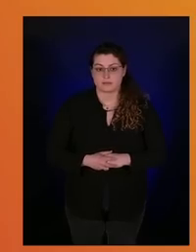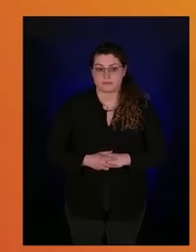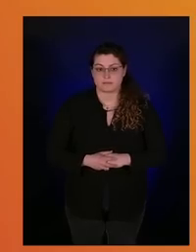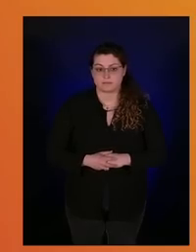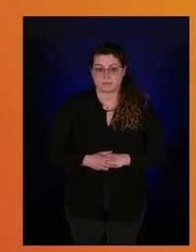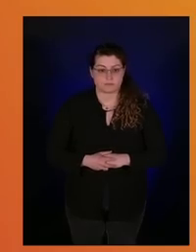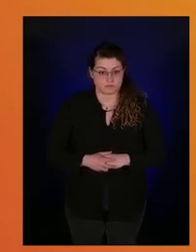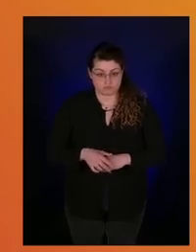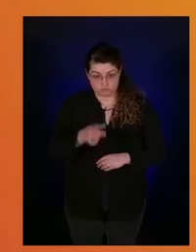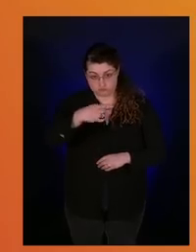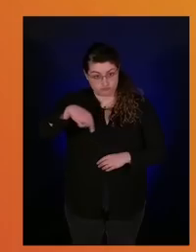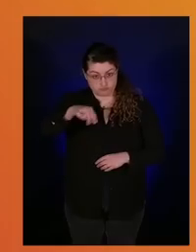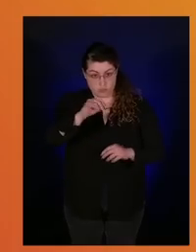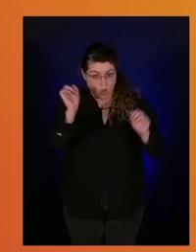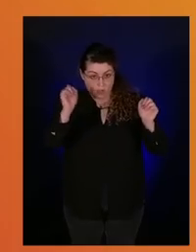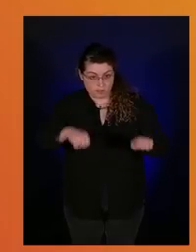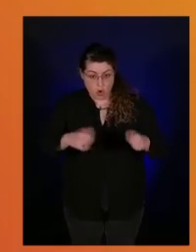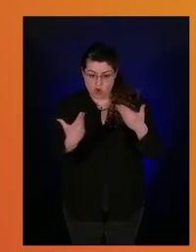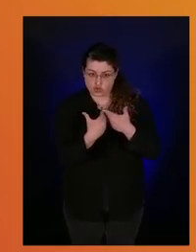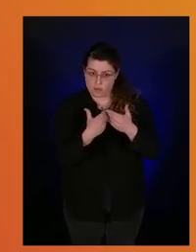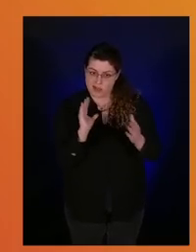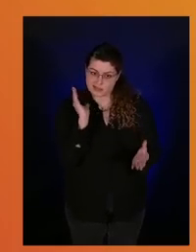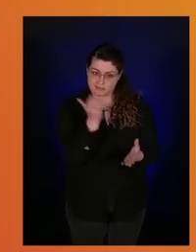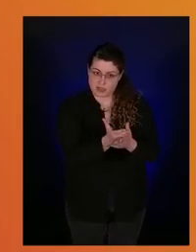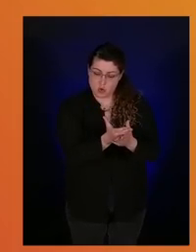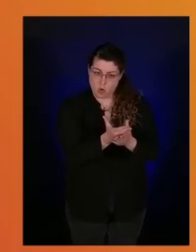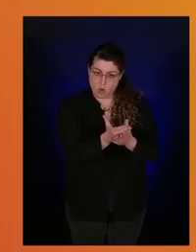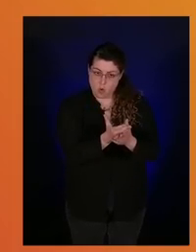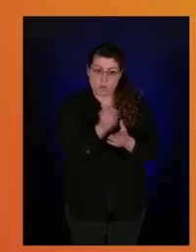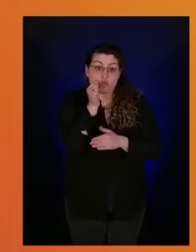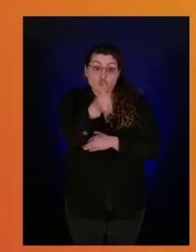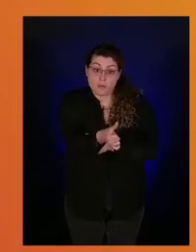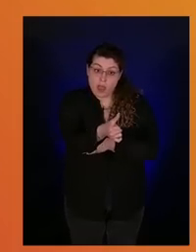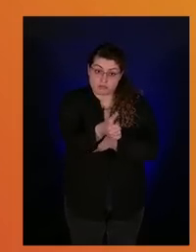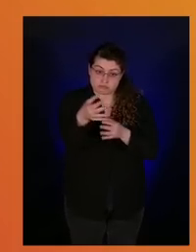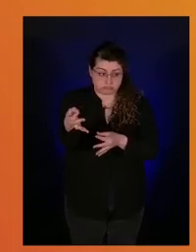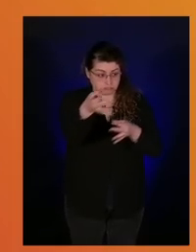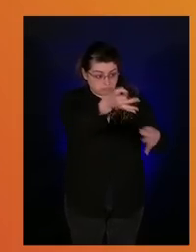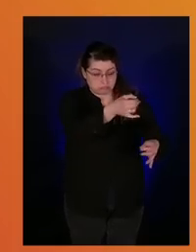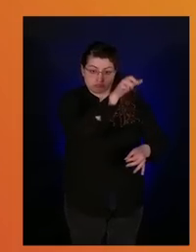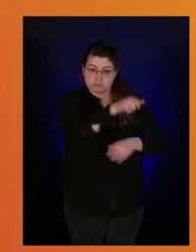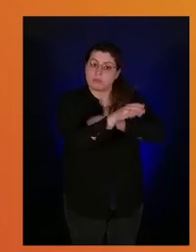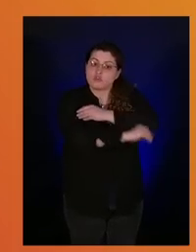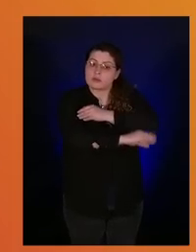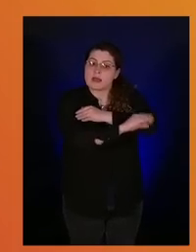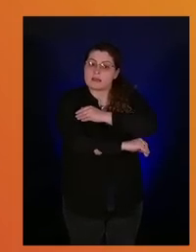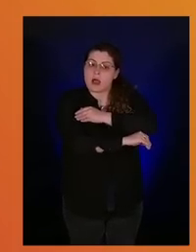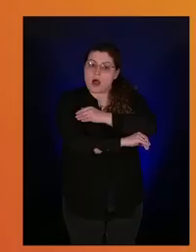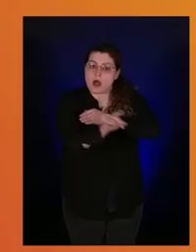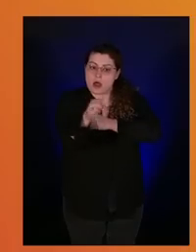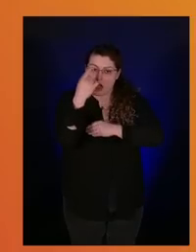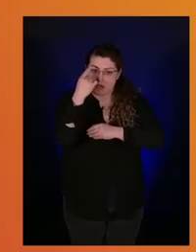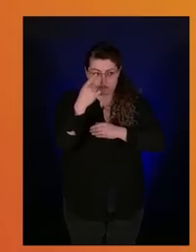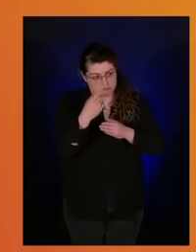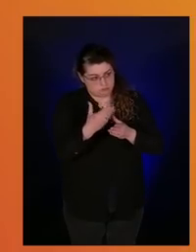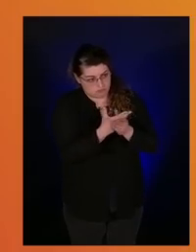N'hésitez pas à déposer les demandes d'intervention pour demain auprès du secrétariat, s'il y a besoin, auprès de